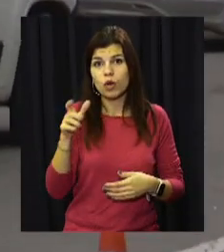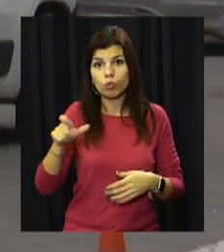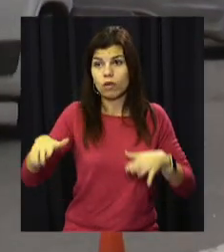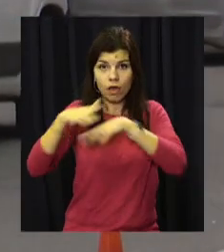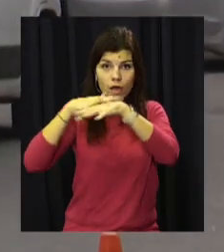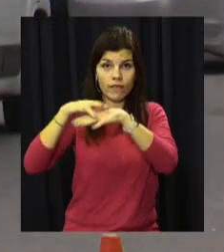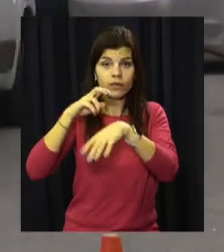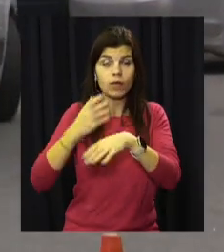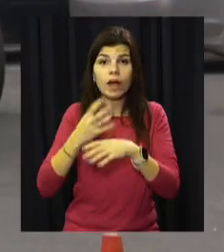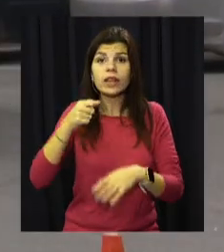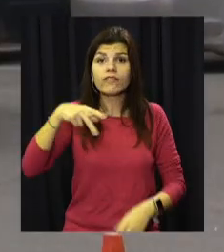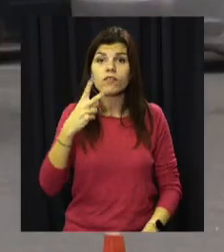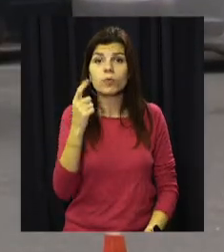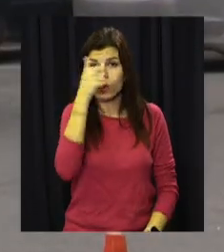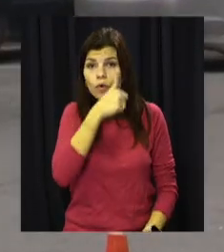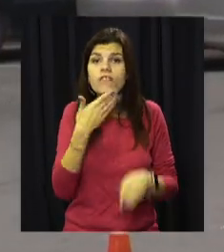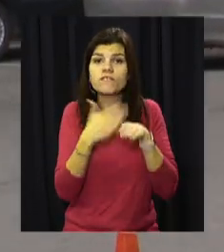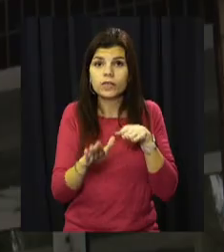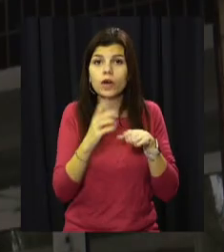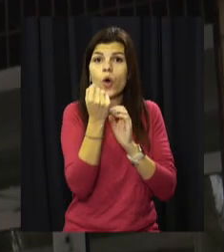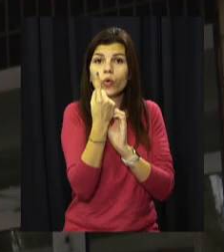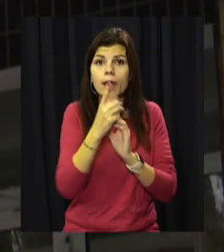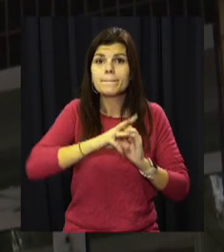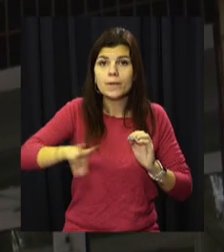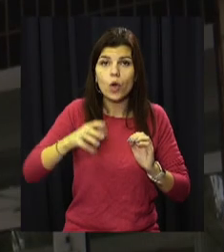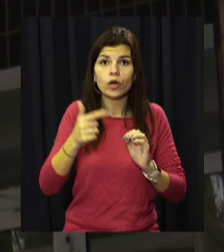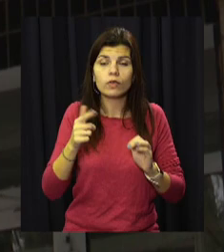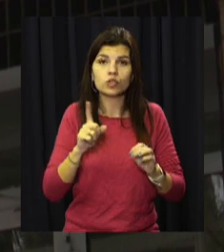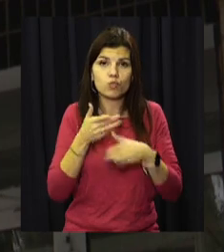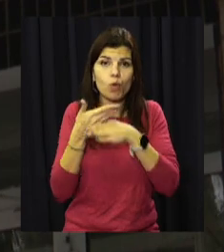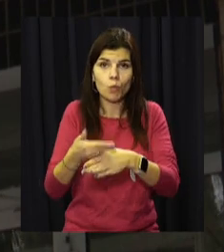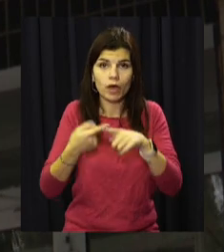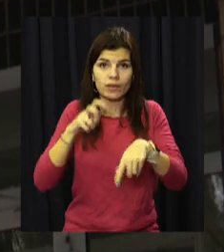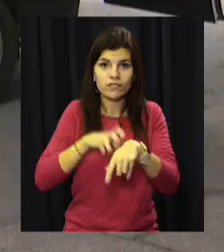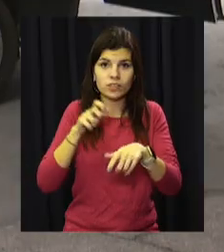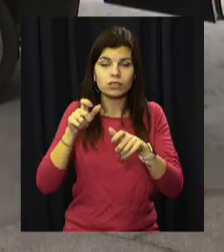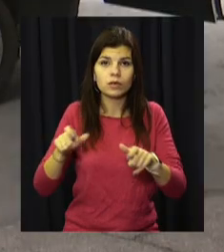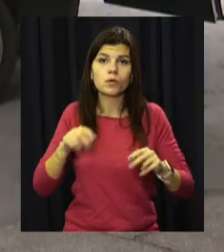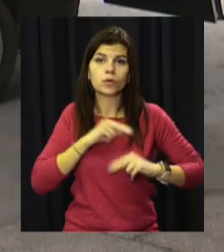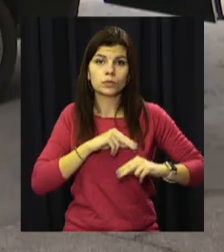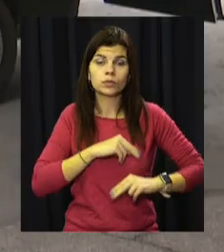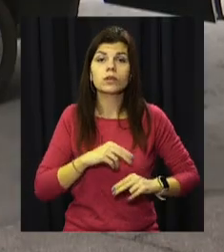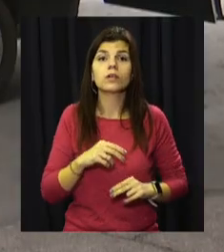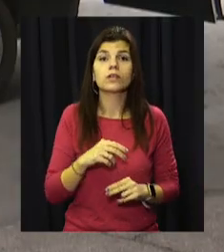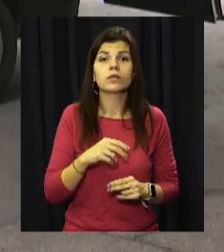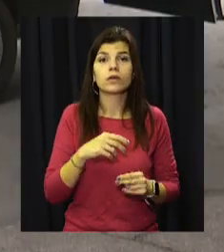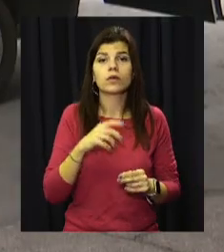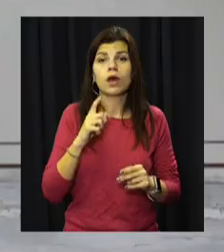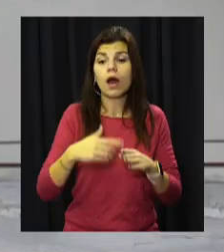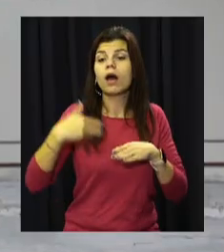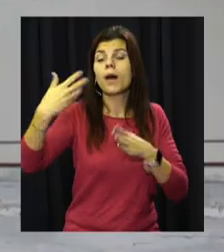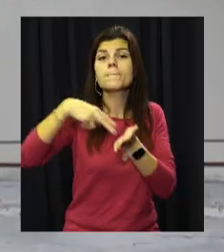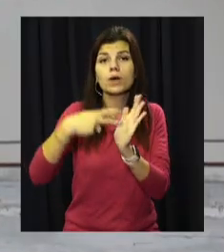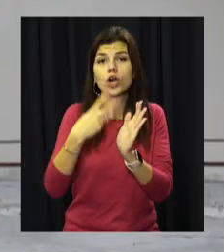На 2021 рік на це виділили 11 мільйонів гривень. У планах на 2022 – 34